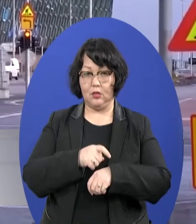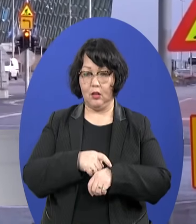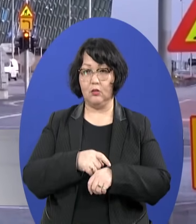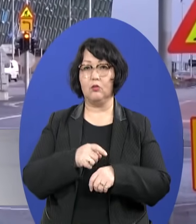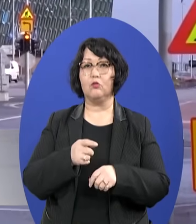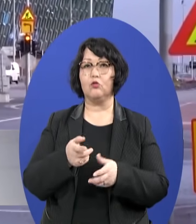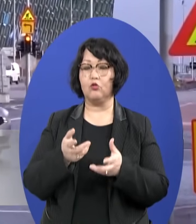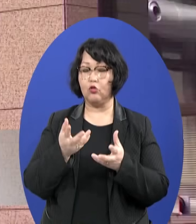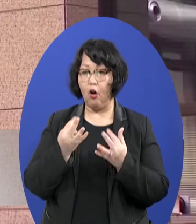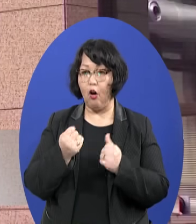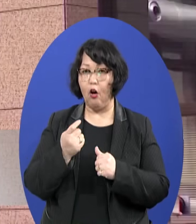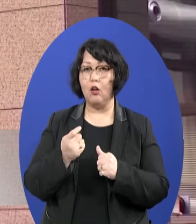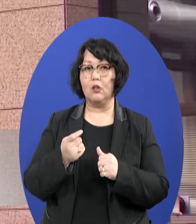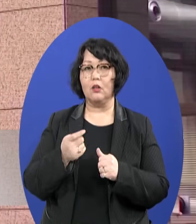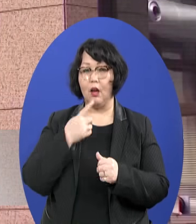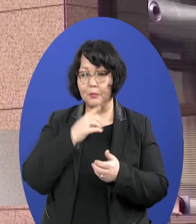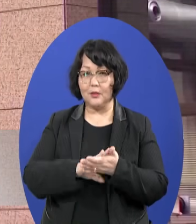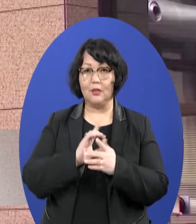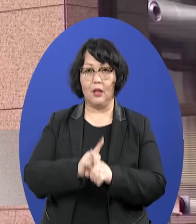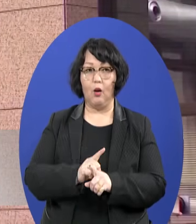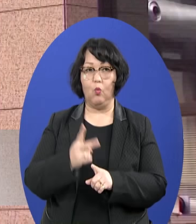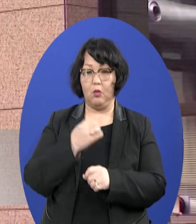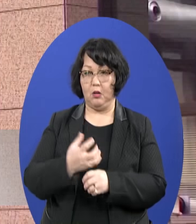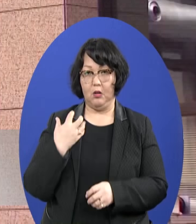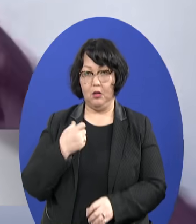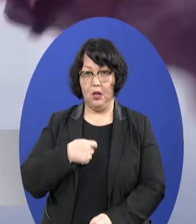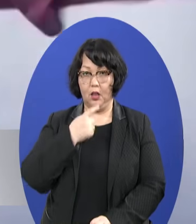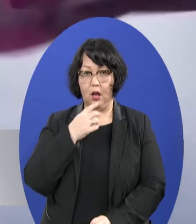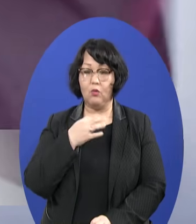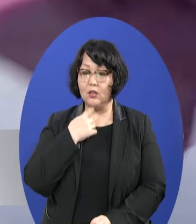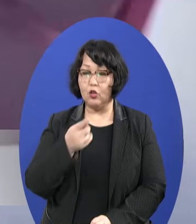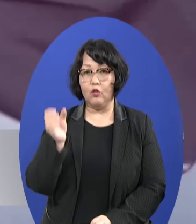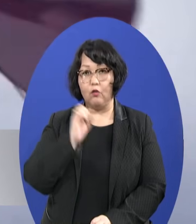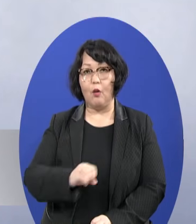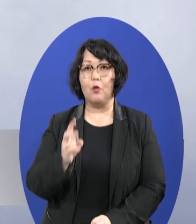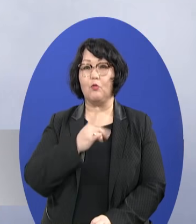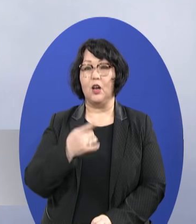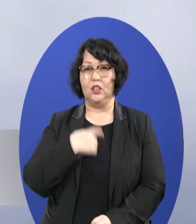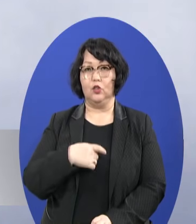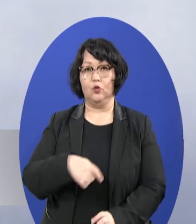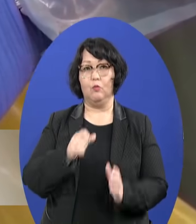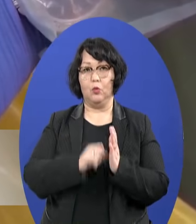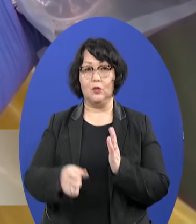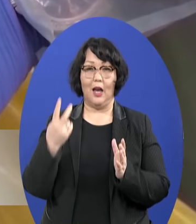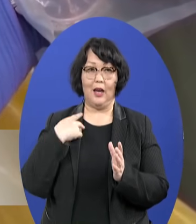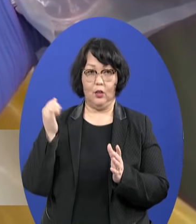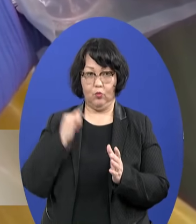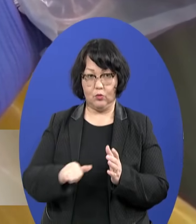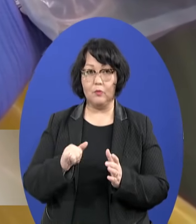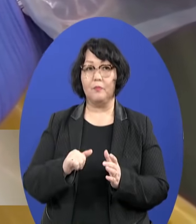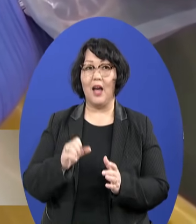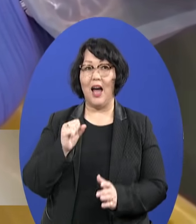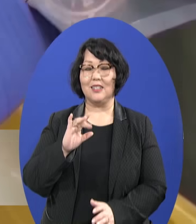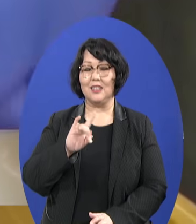хүргэх үүрэг хүлээгээгүй гэж үзэж байгаагаа өмнө нь илэрхийлж байсан юм. За харин Европын холбооныхан гишүүн бус Их Британд